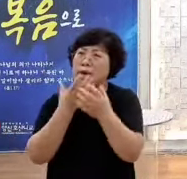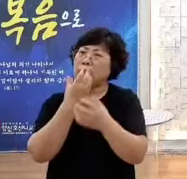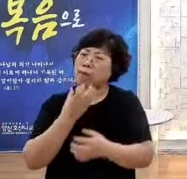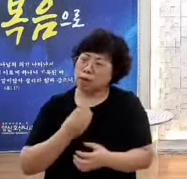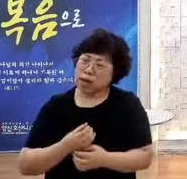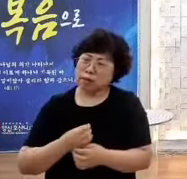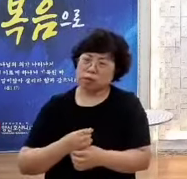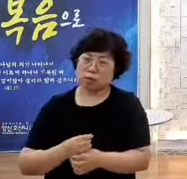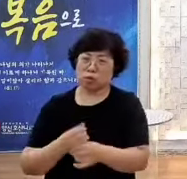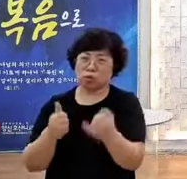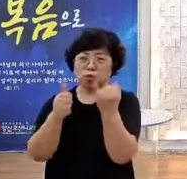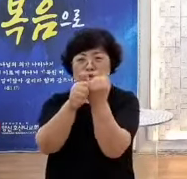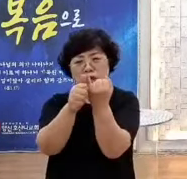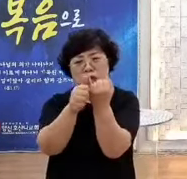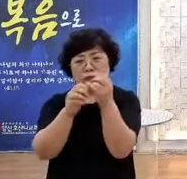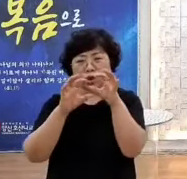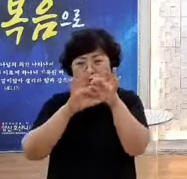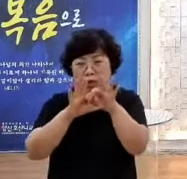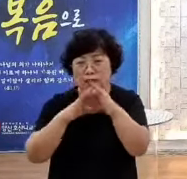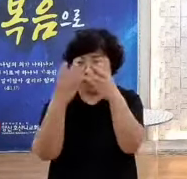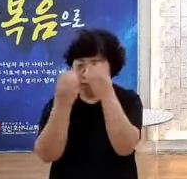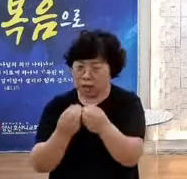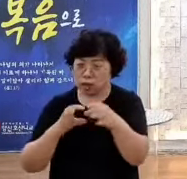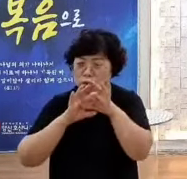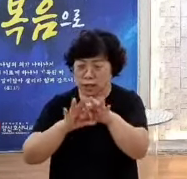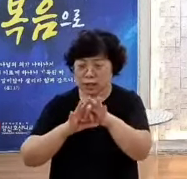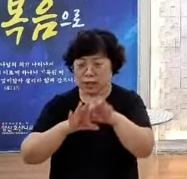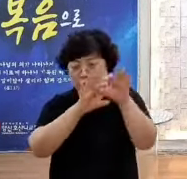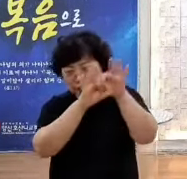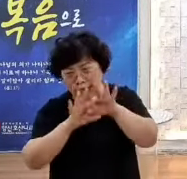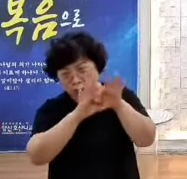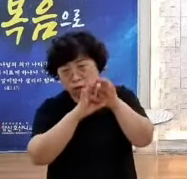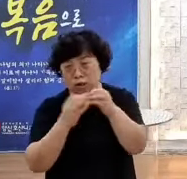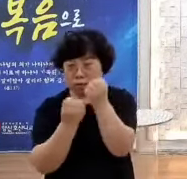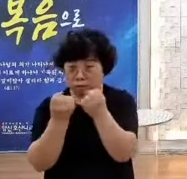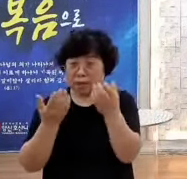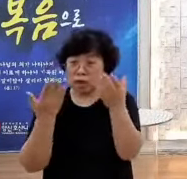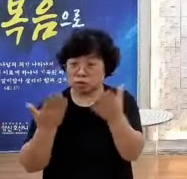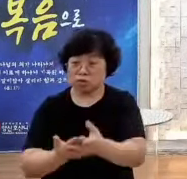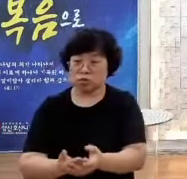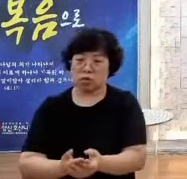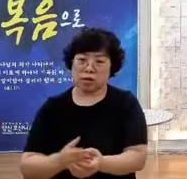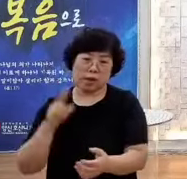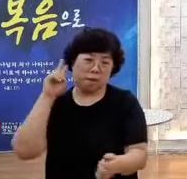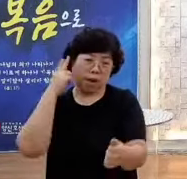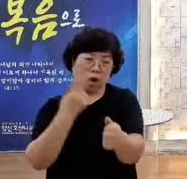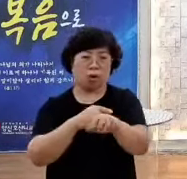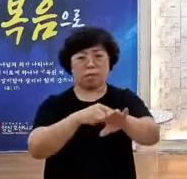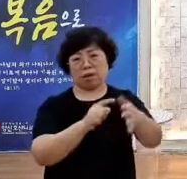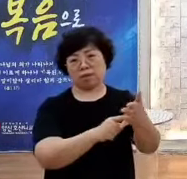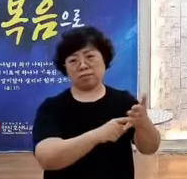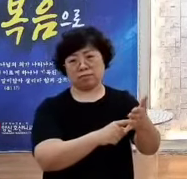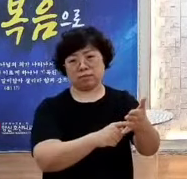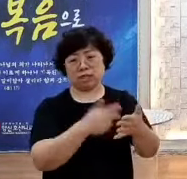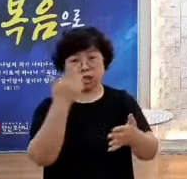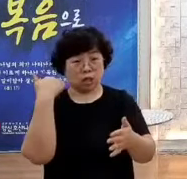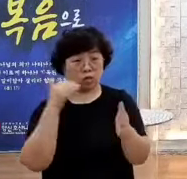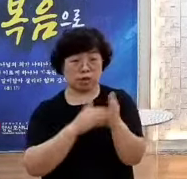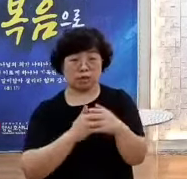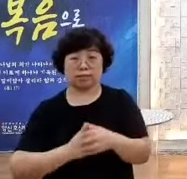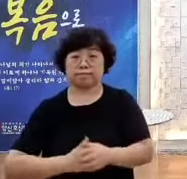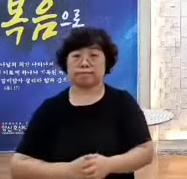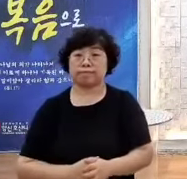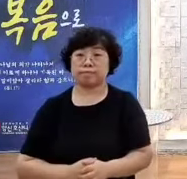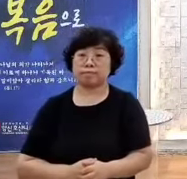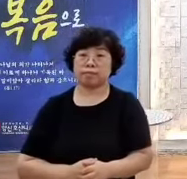아브라함과 사라를 통해서 이게 얼마나 어려운 일인데 이렇게 된 것이다 라고 이렇게 예를 들어서 설명하기도 했잖아요. 근데